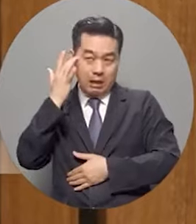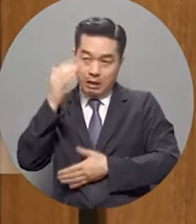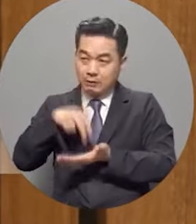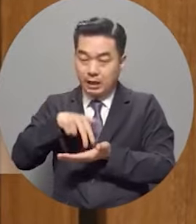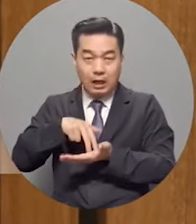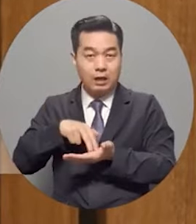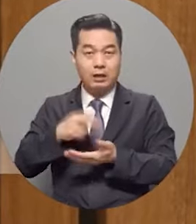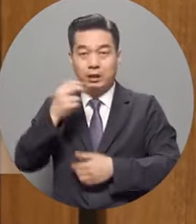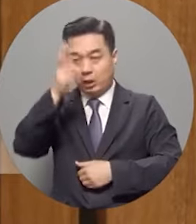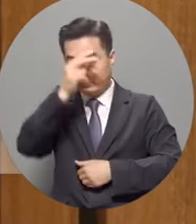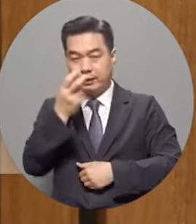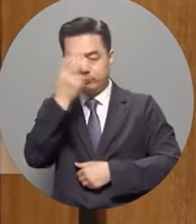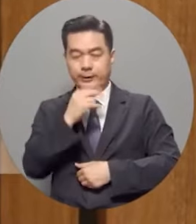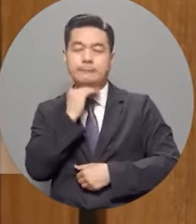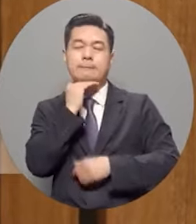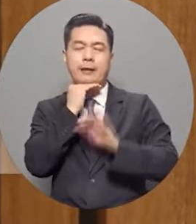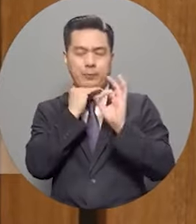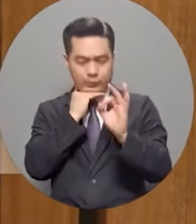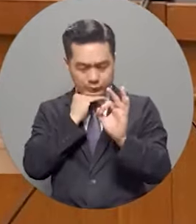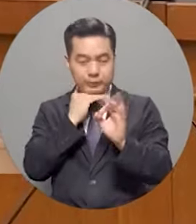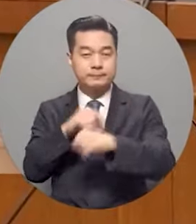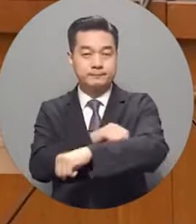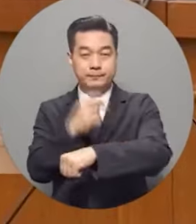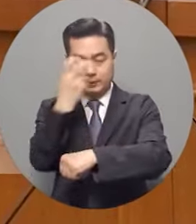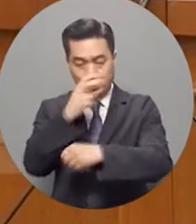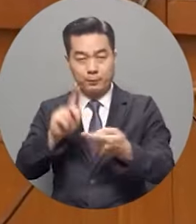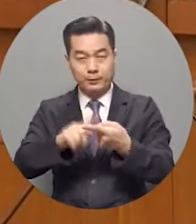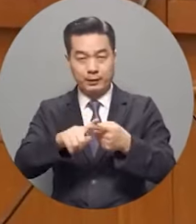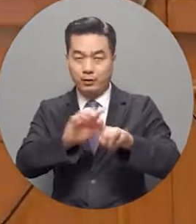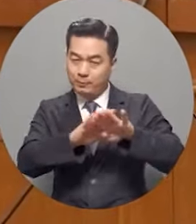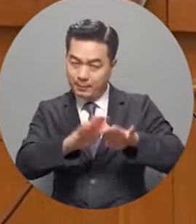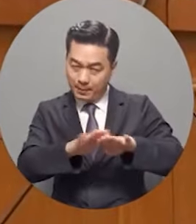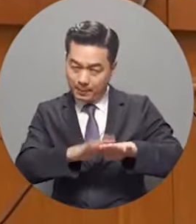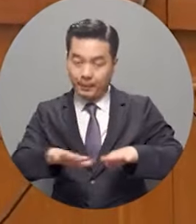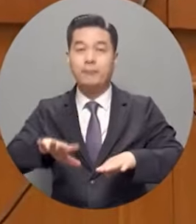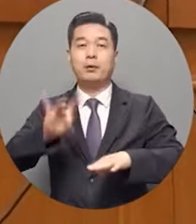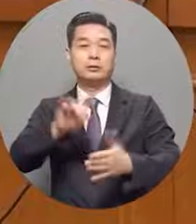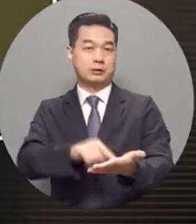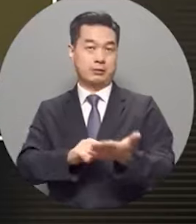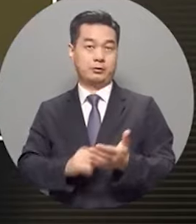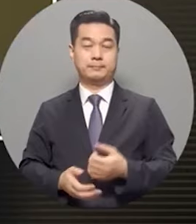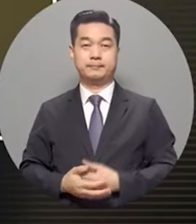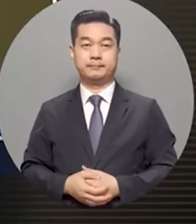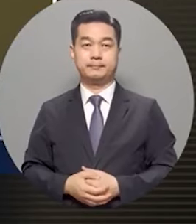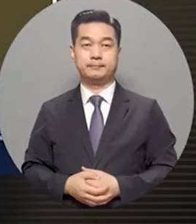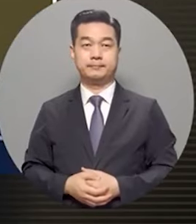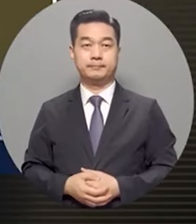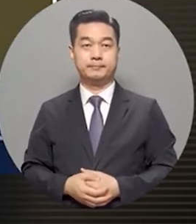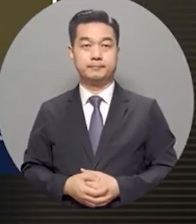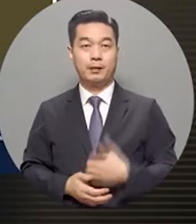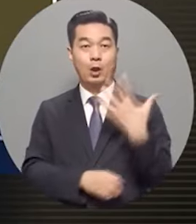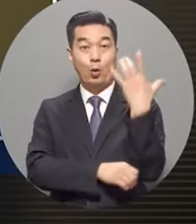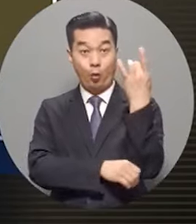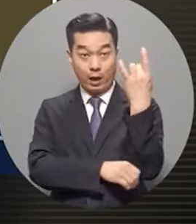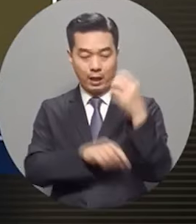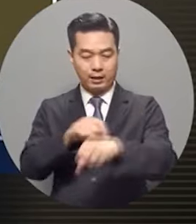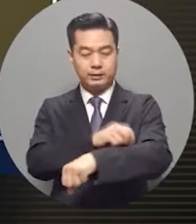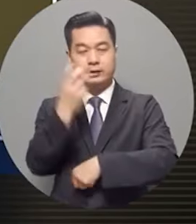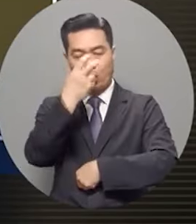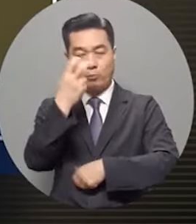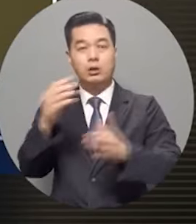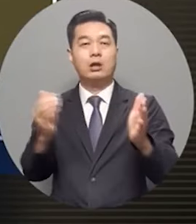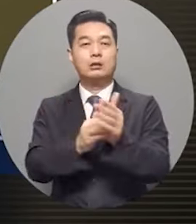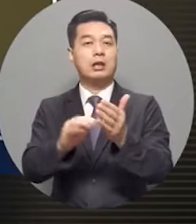검찰 수사를 먼저 지켜보자며 특검 여론을 잠재우려는 반응이 먼저 나옵니다. 원래 특검이라는 건 수사가 끝난 다음에